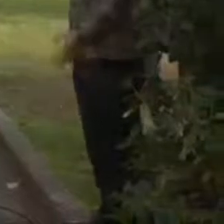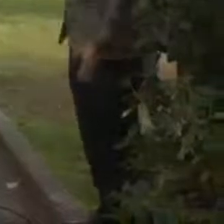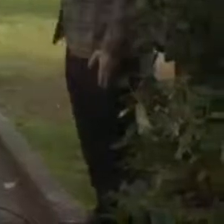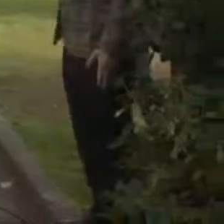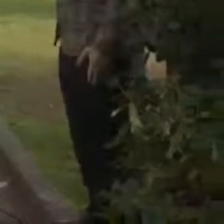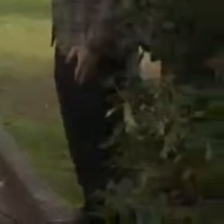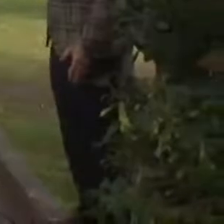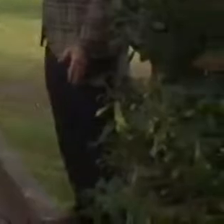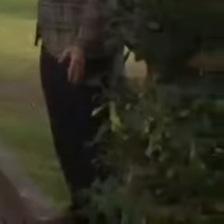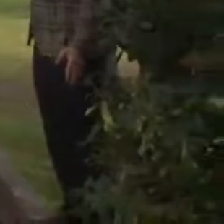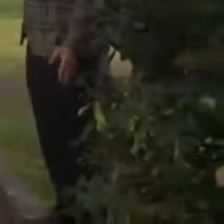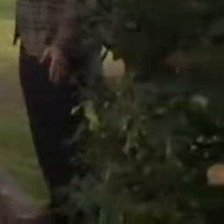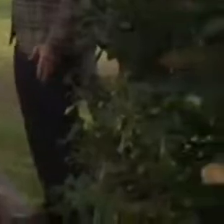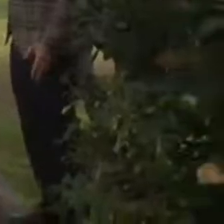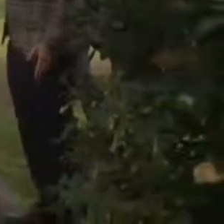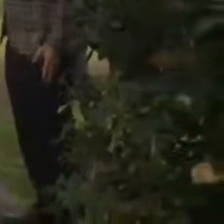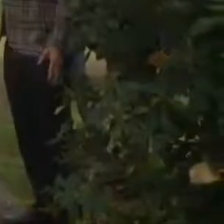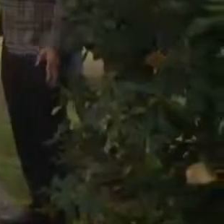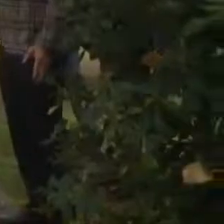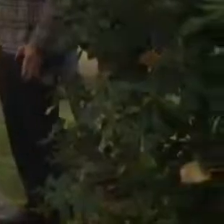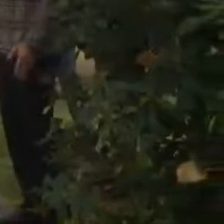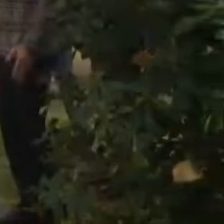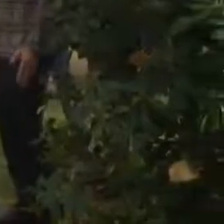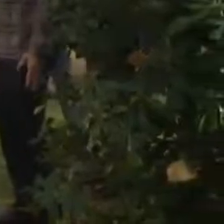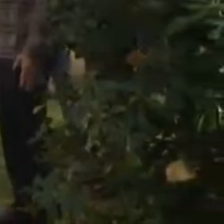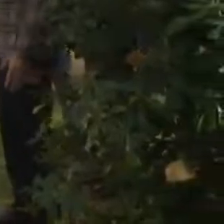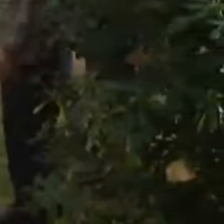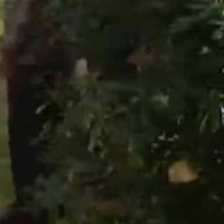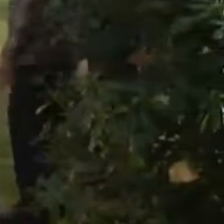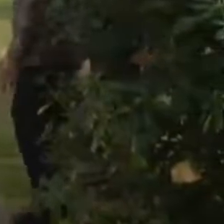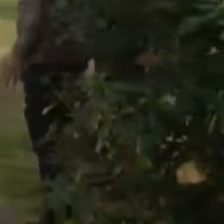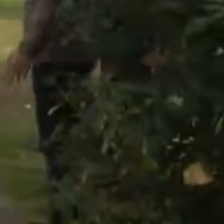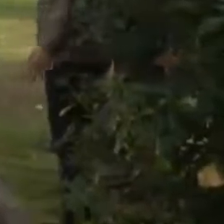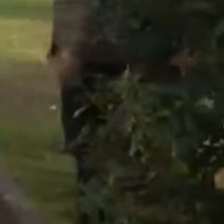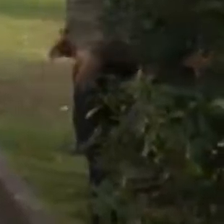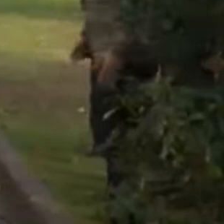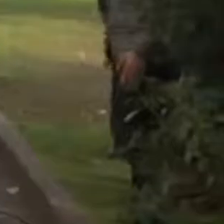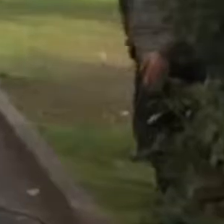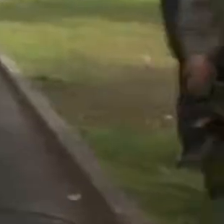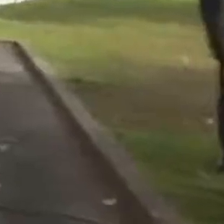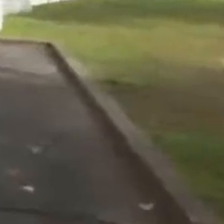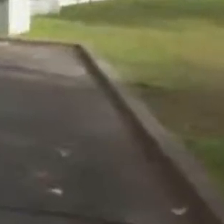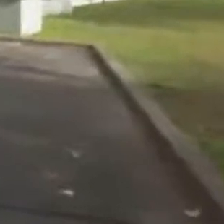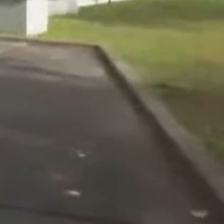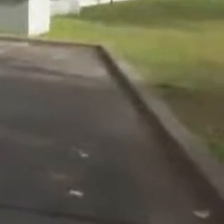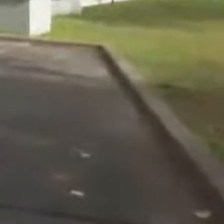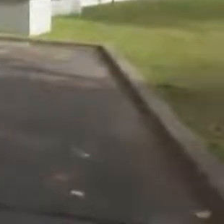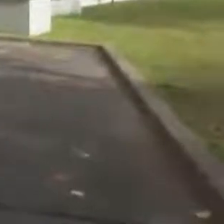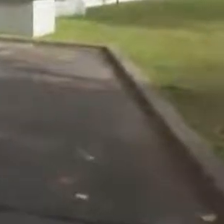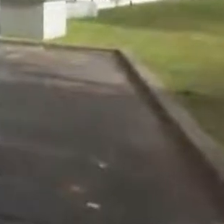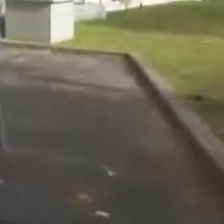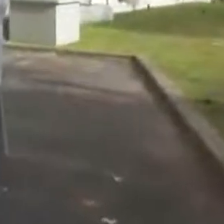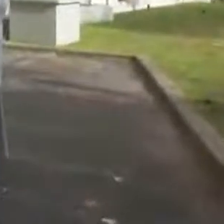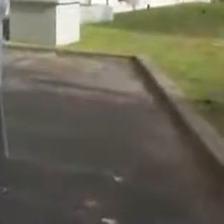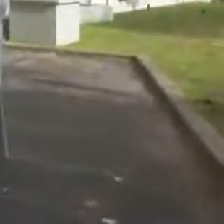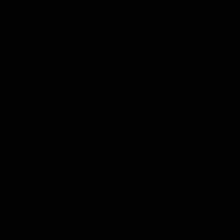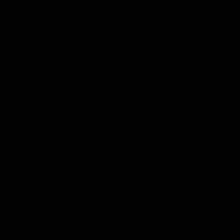non è amplificazione. Non so bene, l'amplificazione. Qui allora intanto benvenuti.